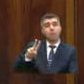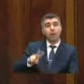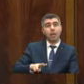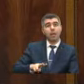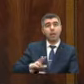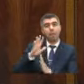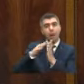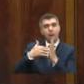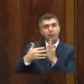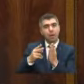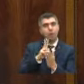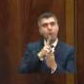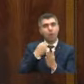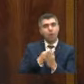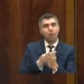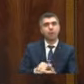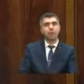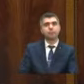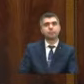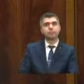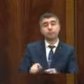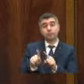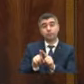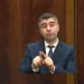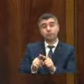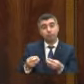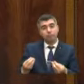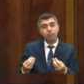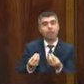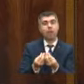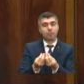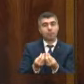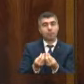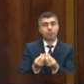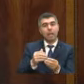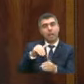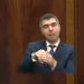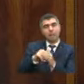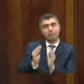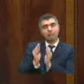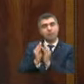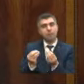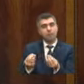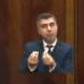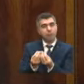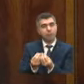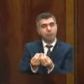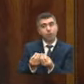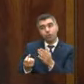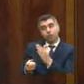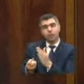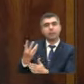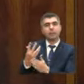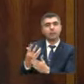برنامج حكومي، برنامج حكومي الذي شاركت فيه الأغلبية، لكن الآن هناك فاعلين جدد. إلى أي مدى